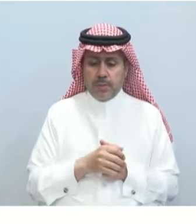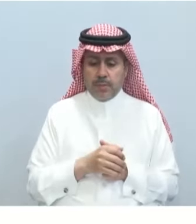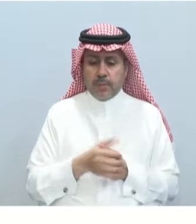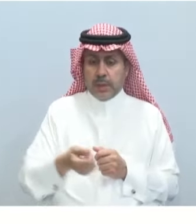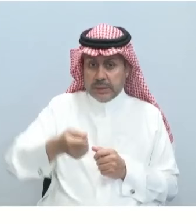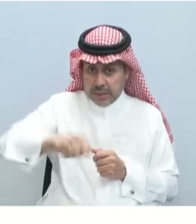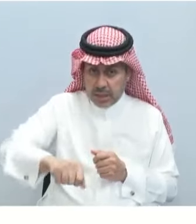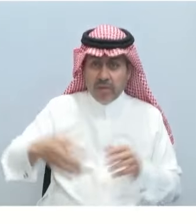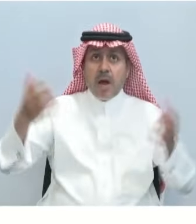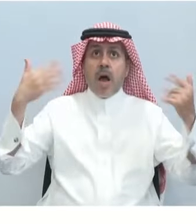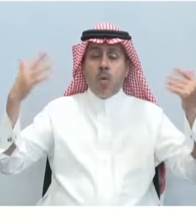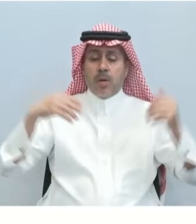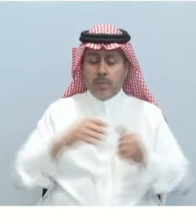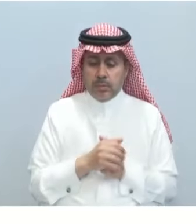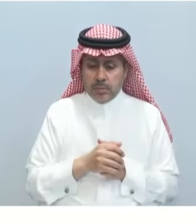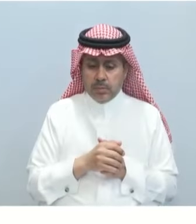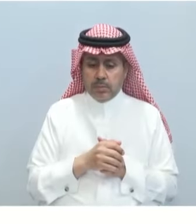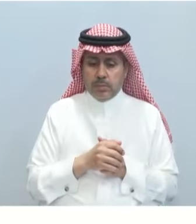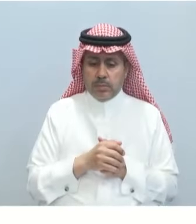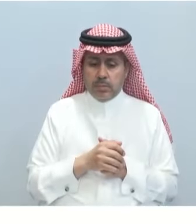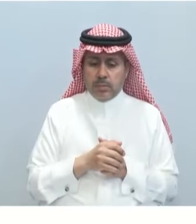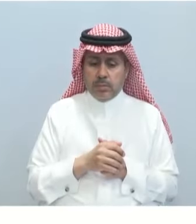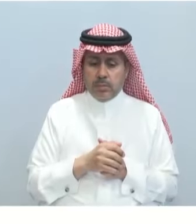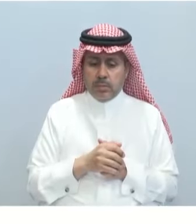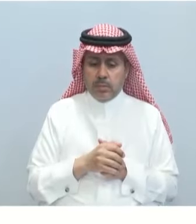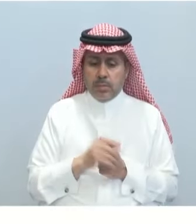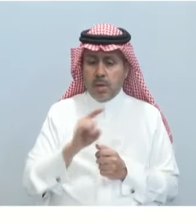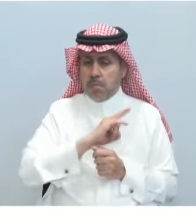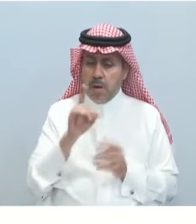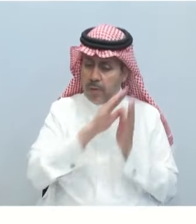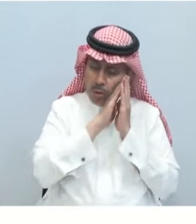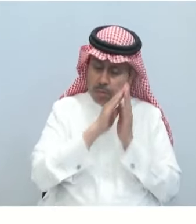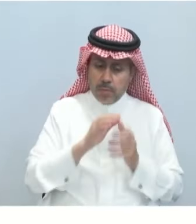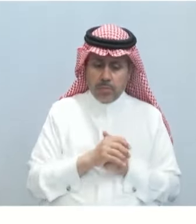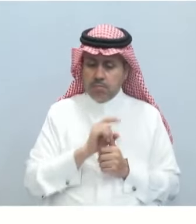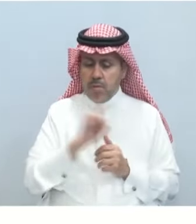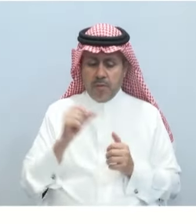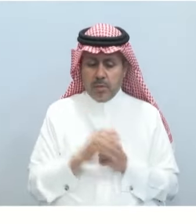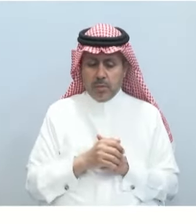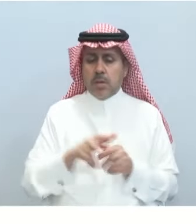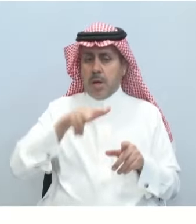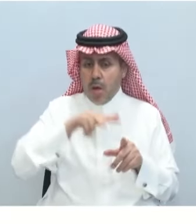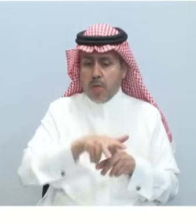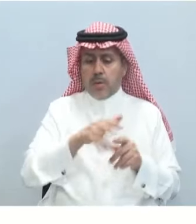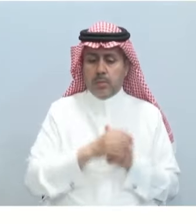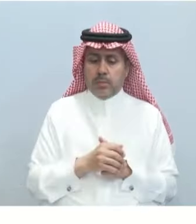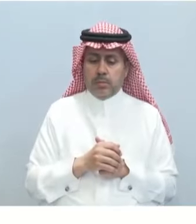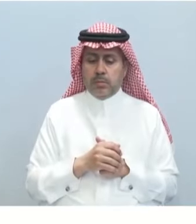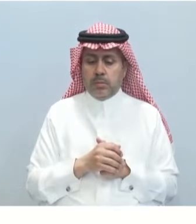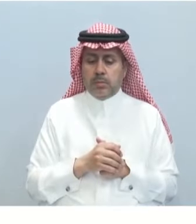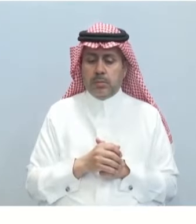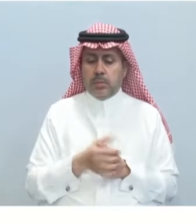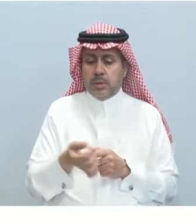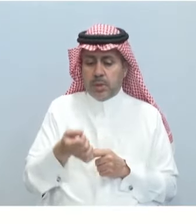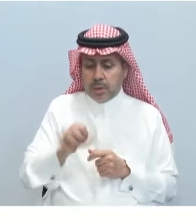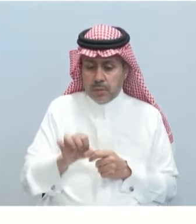التكييف الخاص بهاجر اثناء فصل الصيف وحرمانها من النوم الضروري ايضا هذه من الاذيه كذلك اغلاق